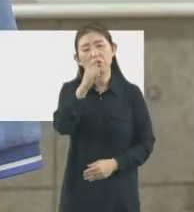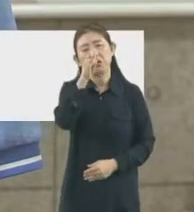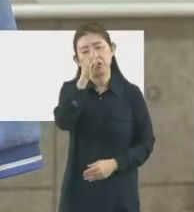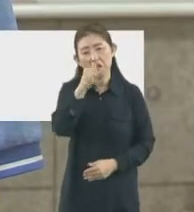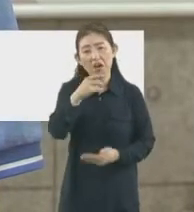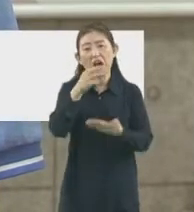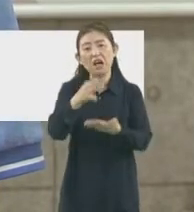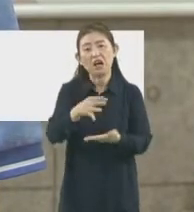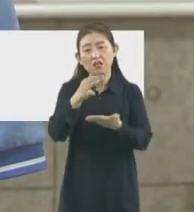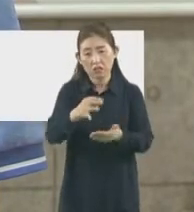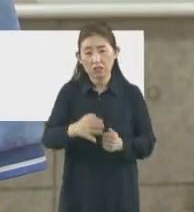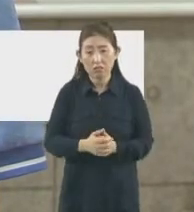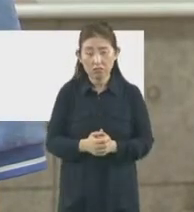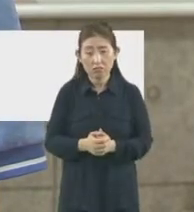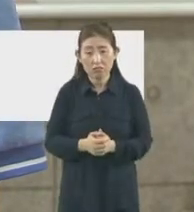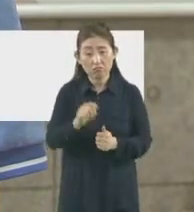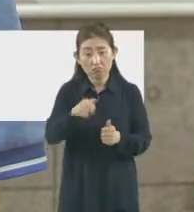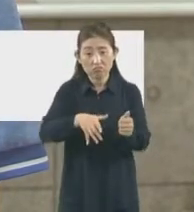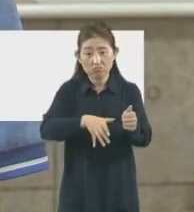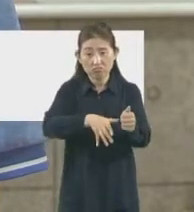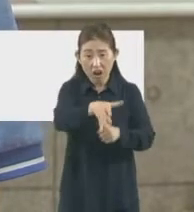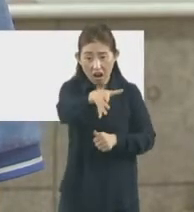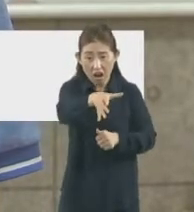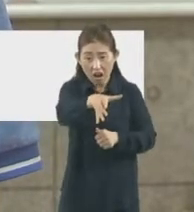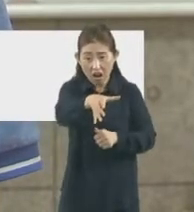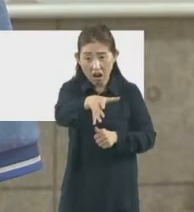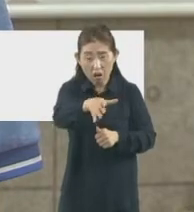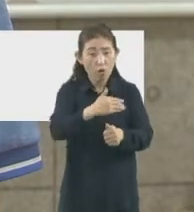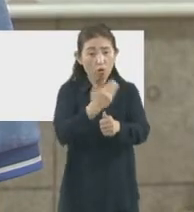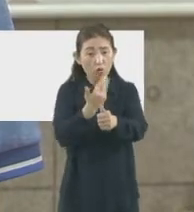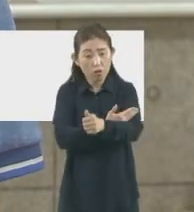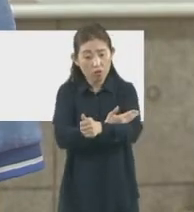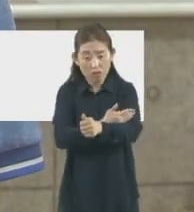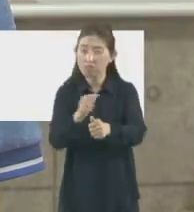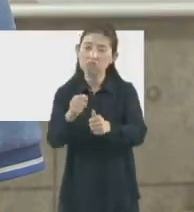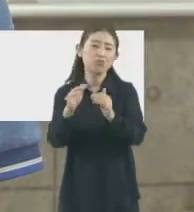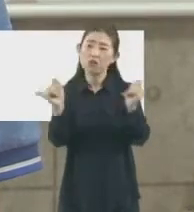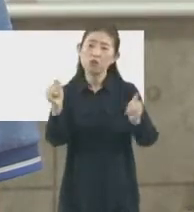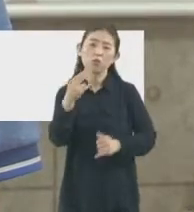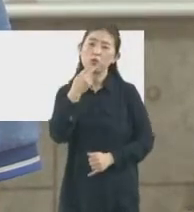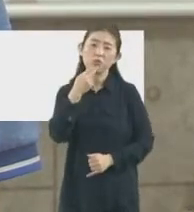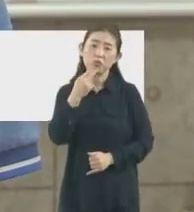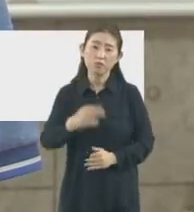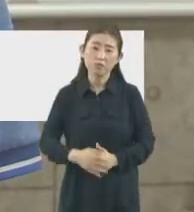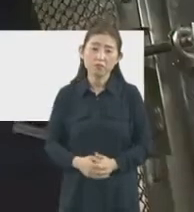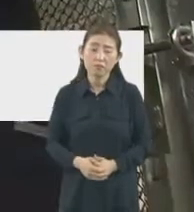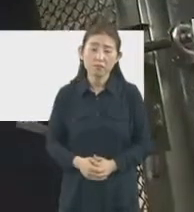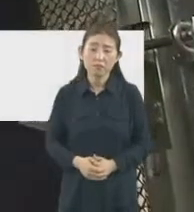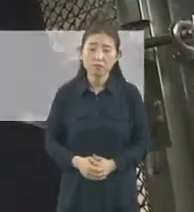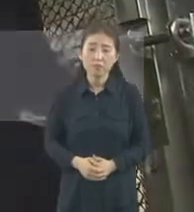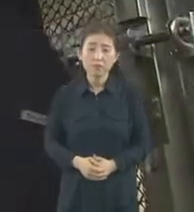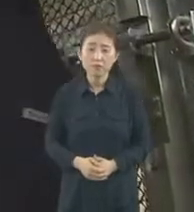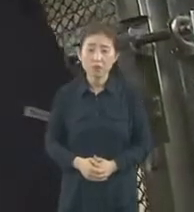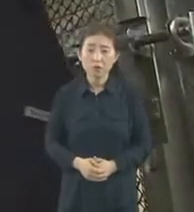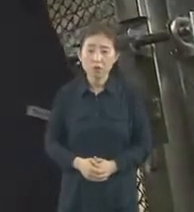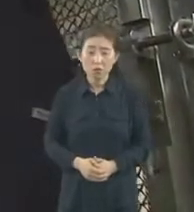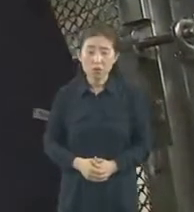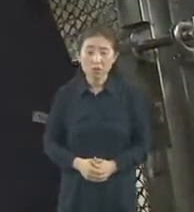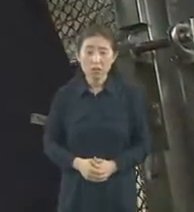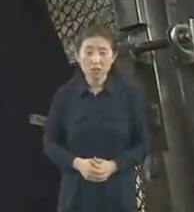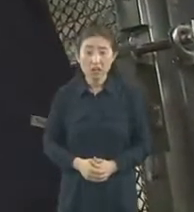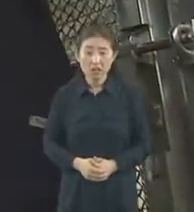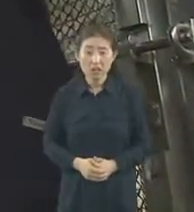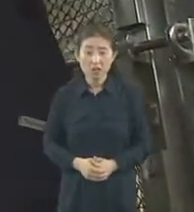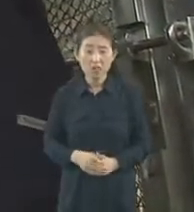가치를 태 손 하면서 그걸 착색 걸리는 사람에게 있지는 않습니다 동물의 물리적으로